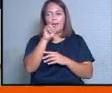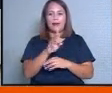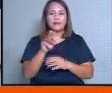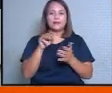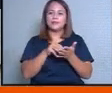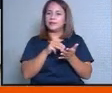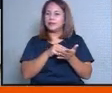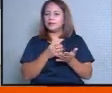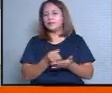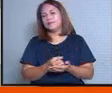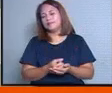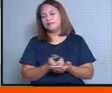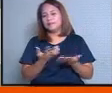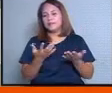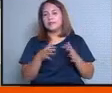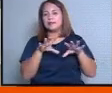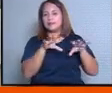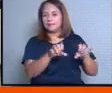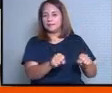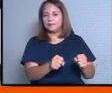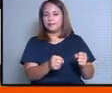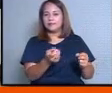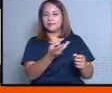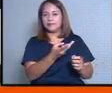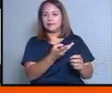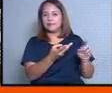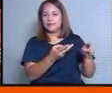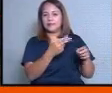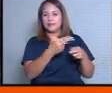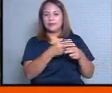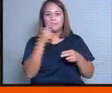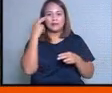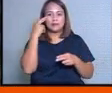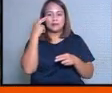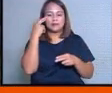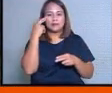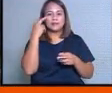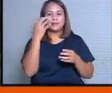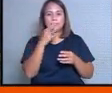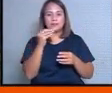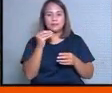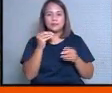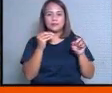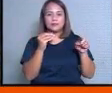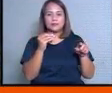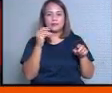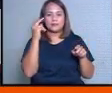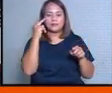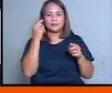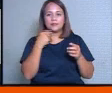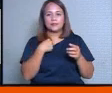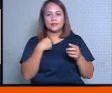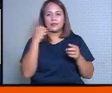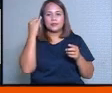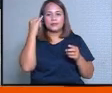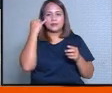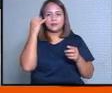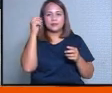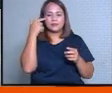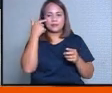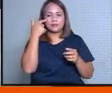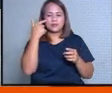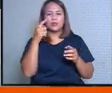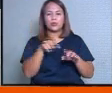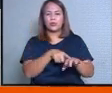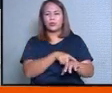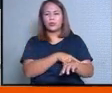piso ang halaga. Arestado ang mga nahulihan na sina Romel alias Boyet, Verdejo at Jetlyn Gonzalez. Matagal